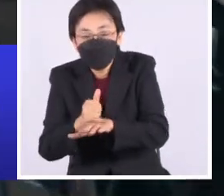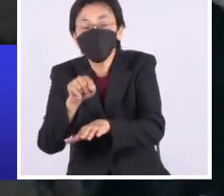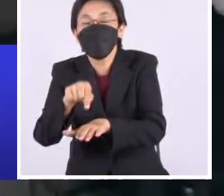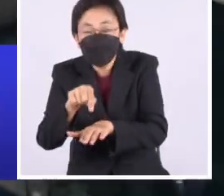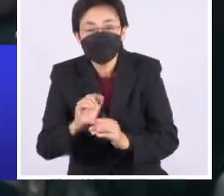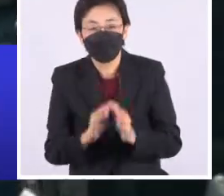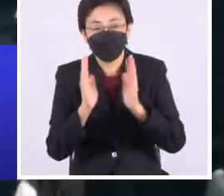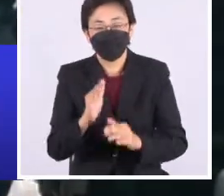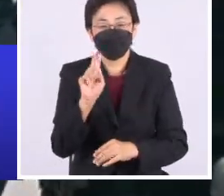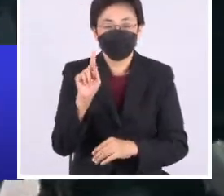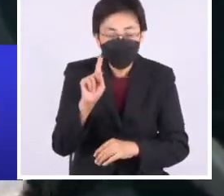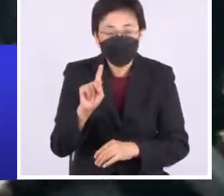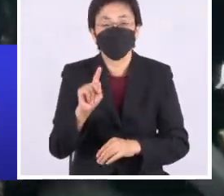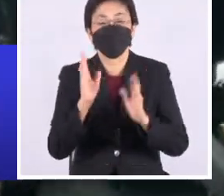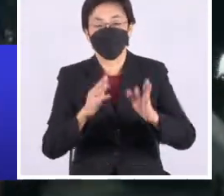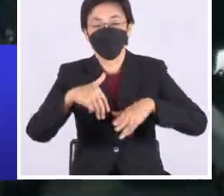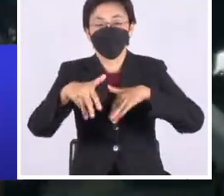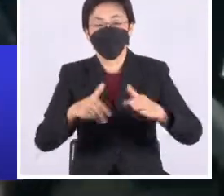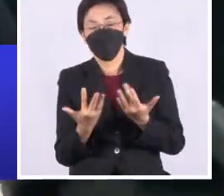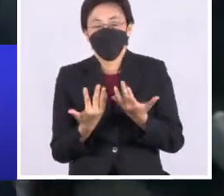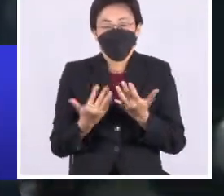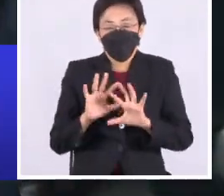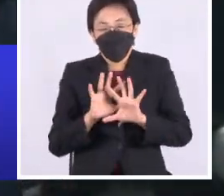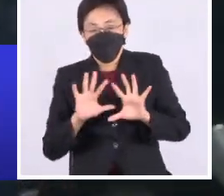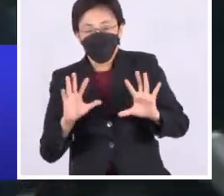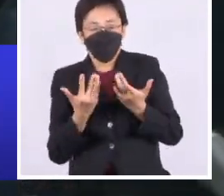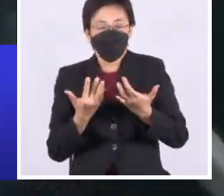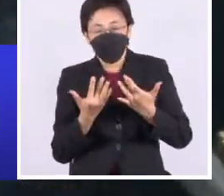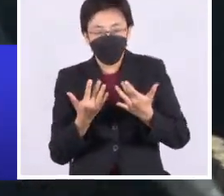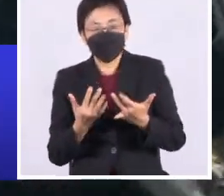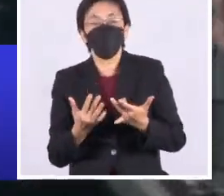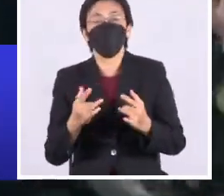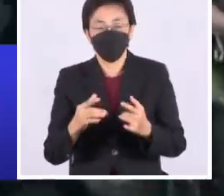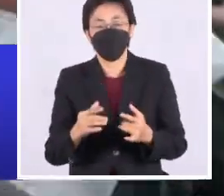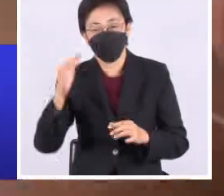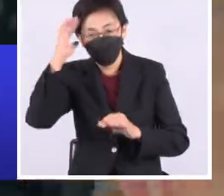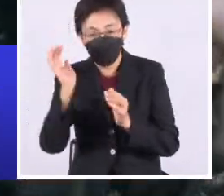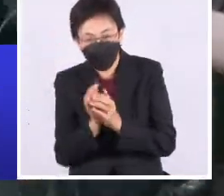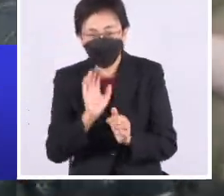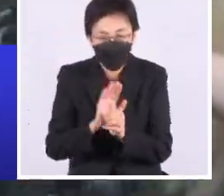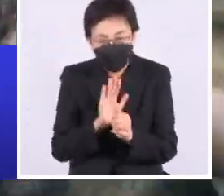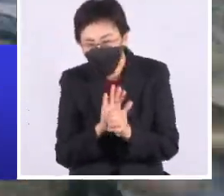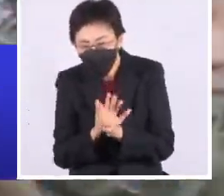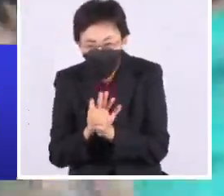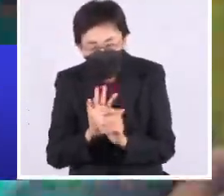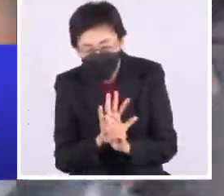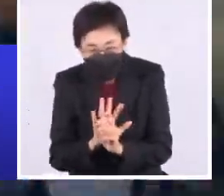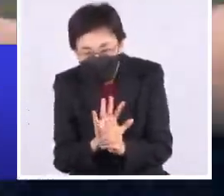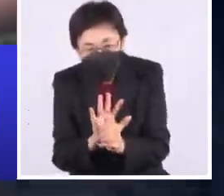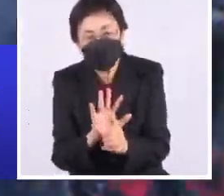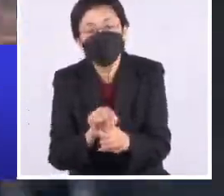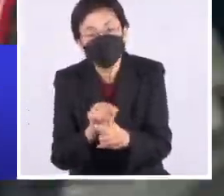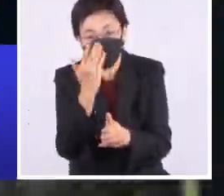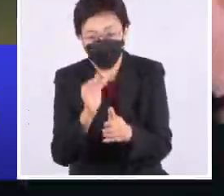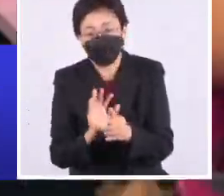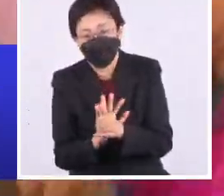สื่อมวลชนมีทั้งชาวบ้านนะครับไปยืนรอจำนวนมากท่ามกลางการคุ้มกันนะครับในการดูแลของเจ้าหน้าที่อย่างแน่นหนานะครับเนื่องจาก